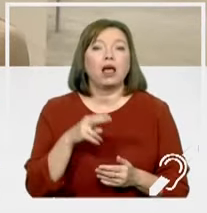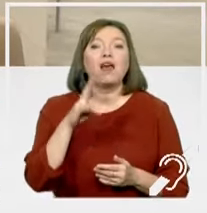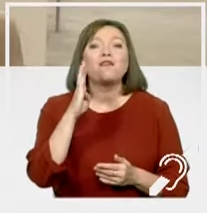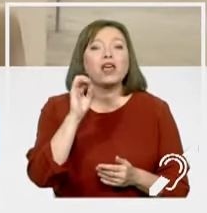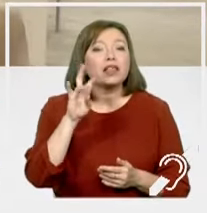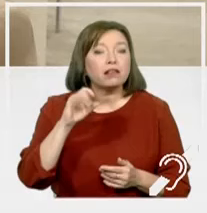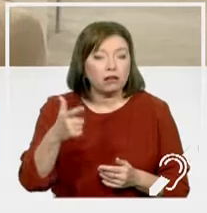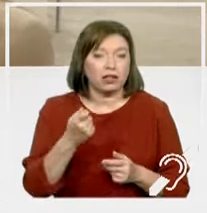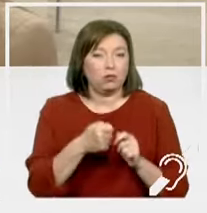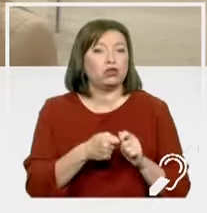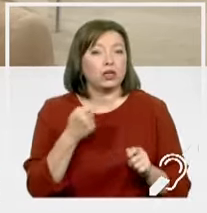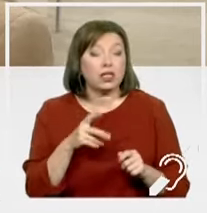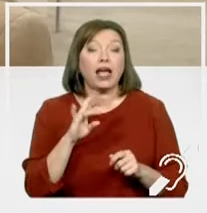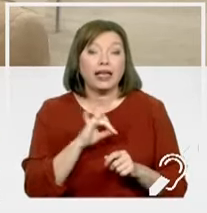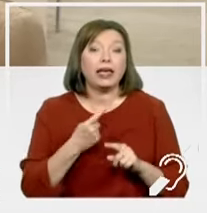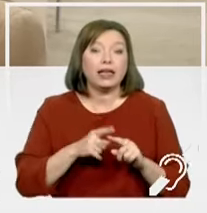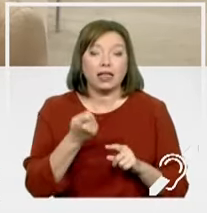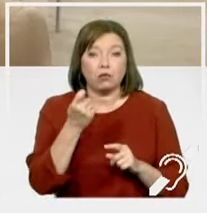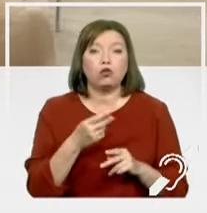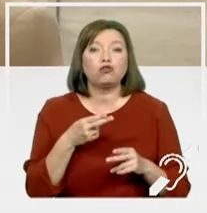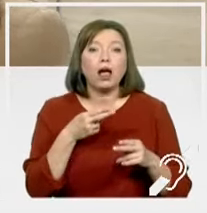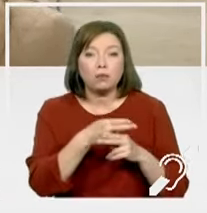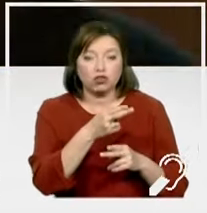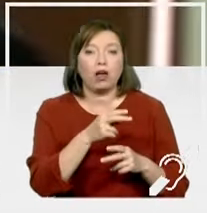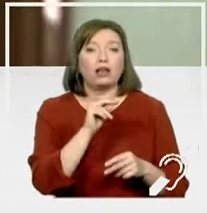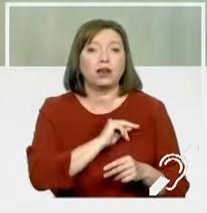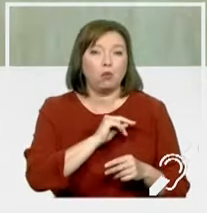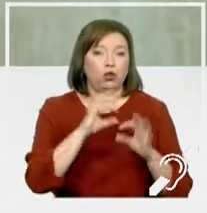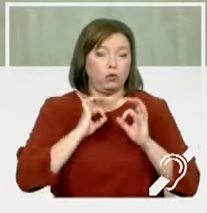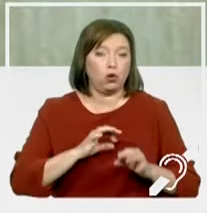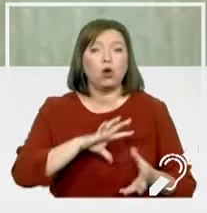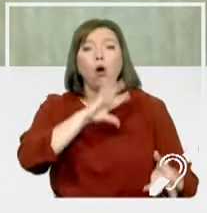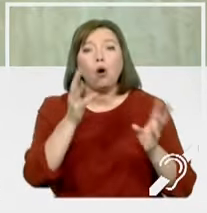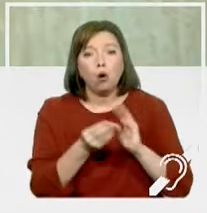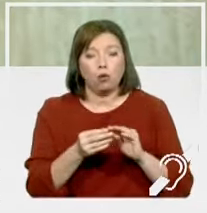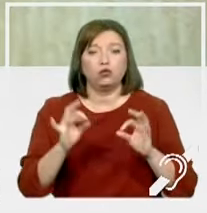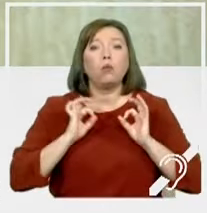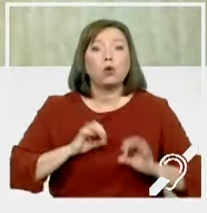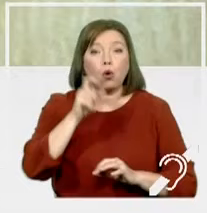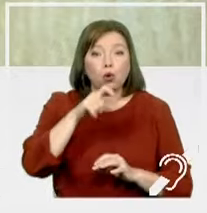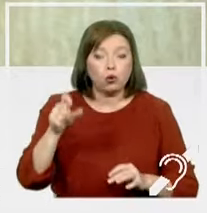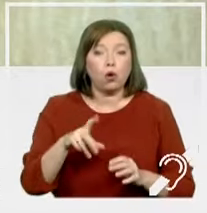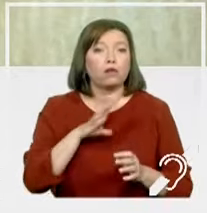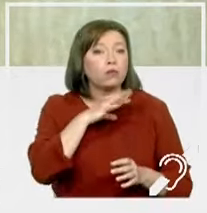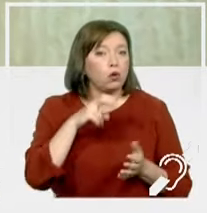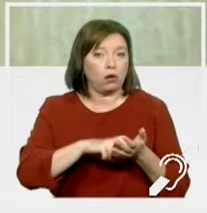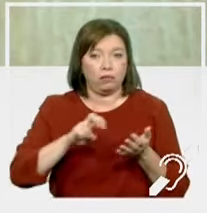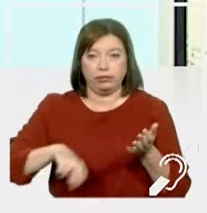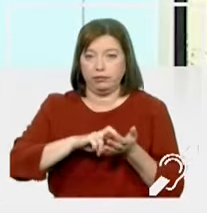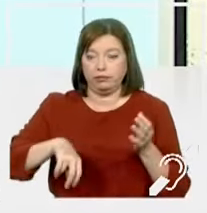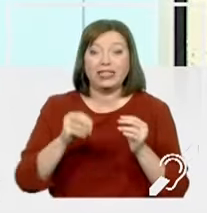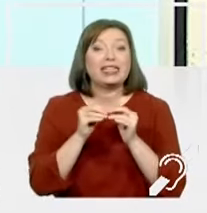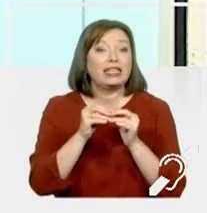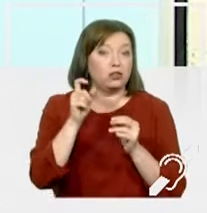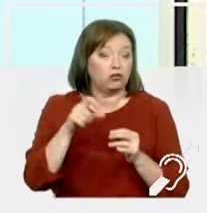nu înseamnă că este un motiv care afectează activitatea procuraturii. În numărul total de procurori anticorupție au demisionat 10.